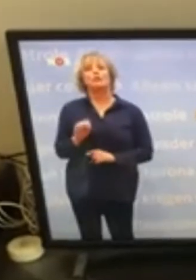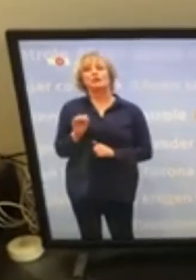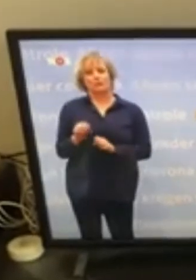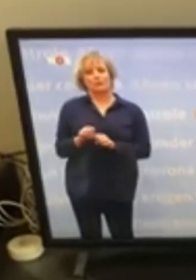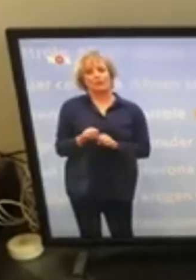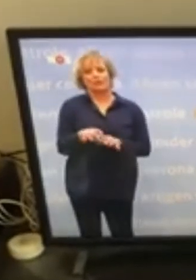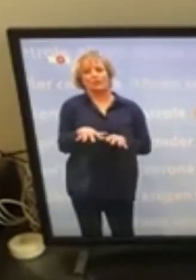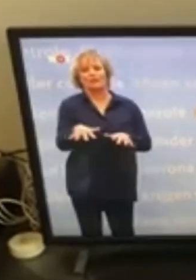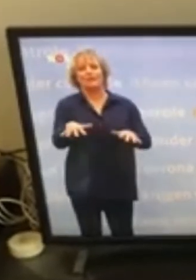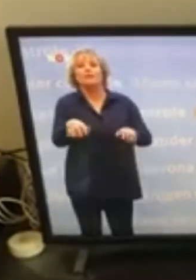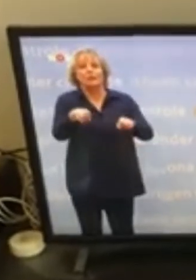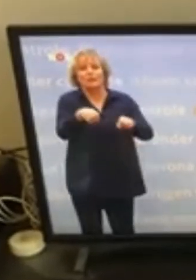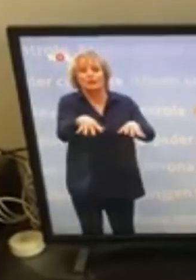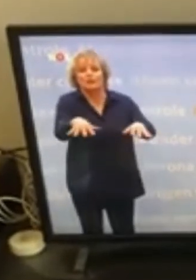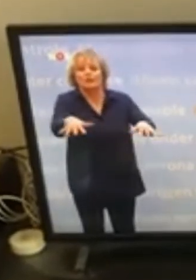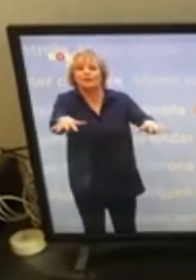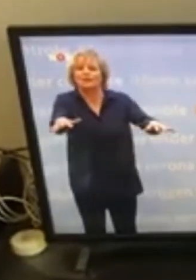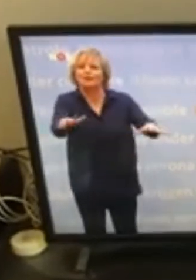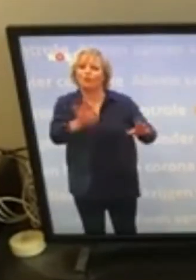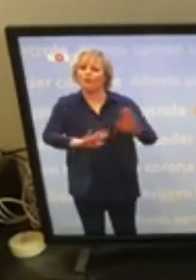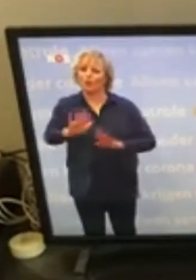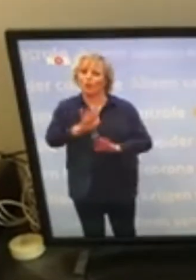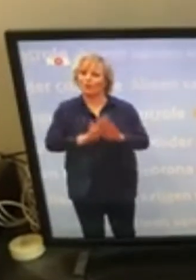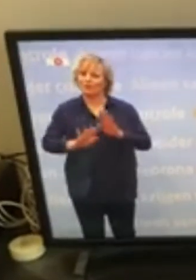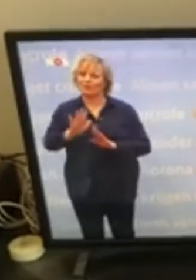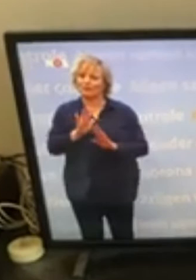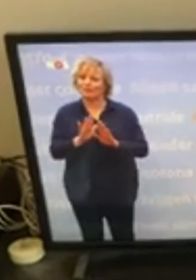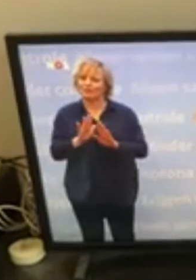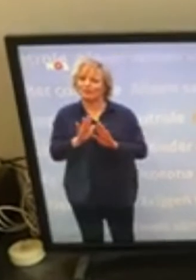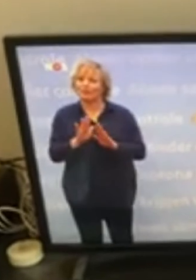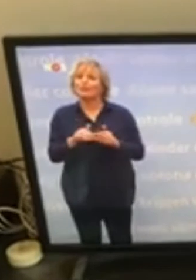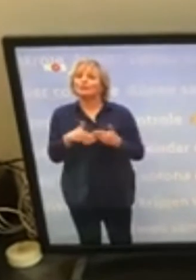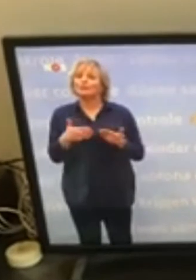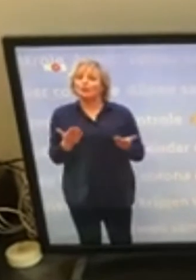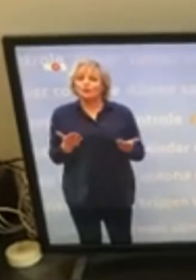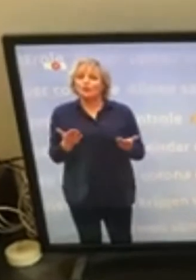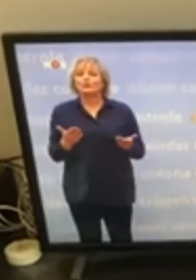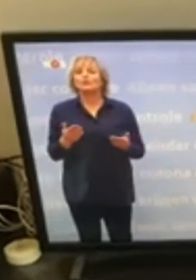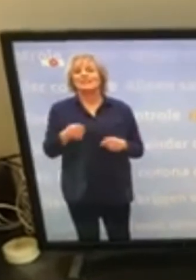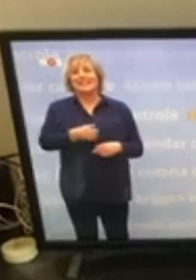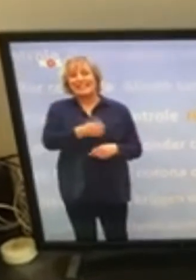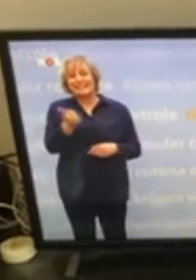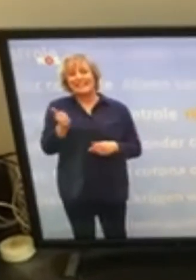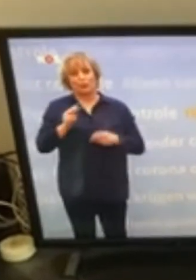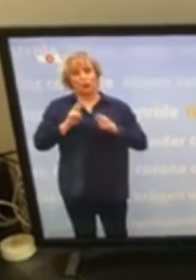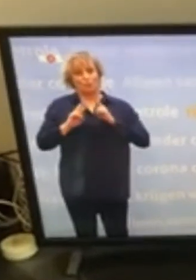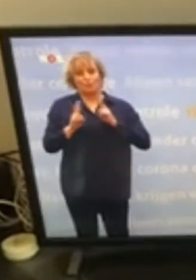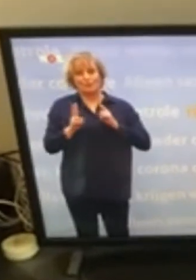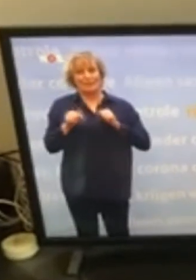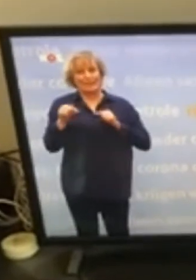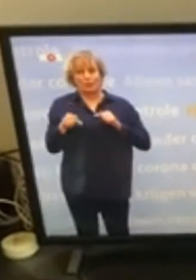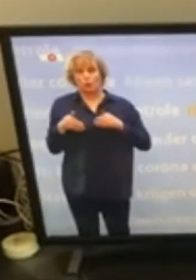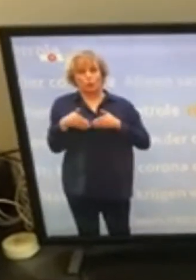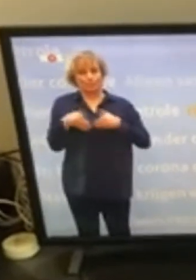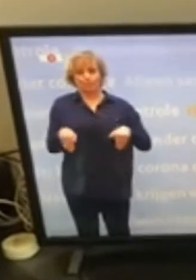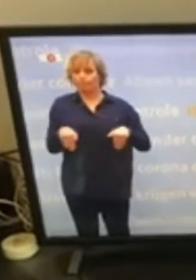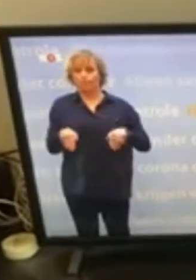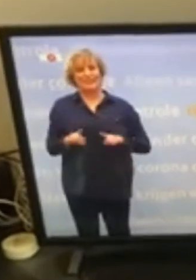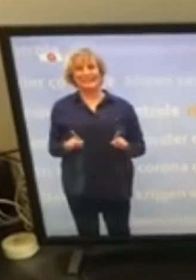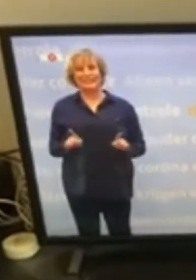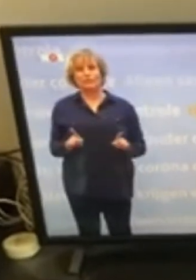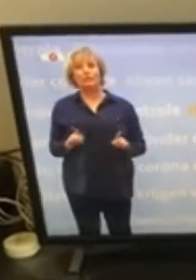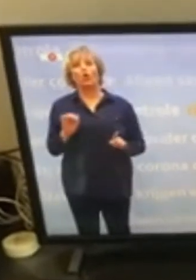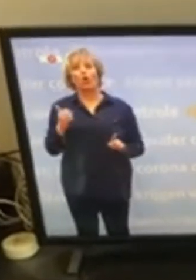anderen weer nieuwe mensen aansteken. En zo voorkomen we met iedere besmetting die nu niet plaatsvindt, uiteindelijk dus